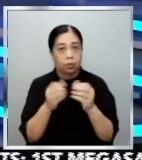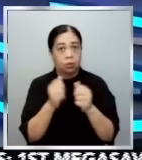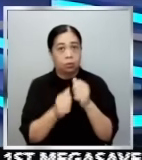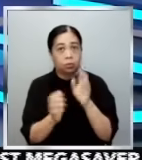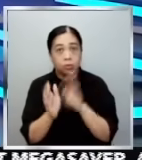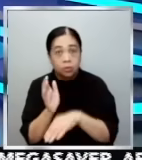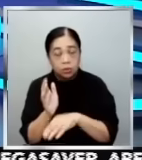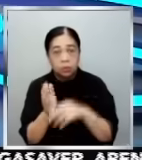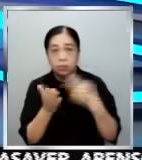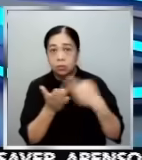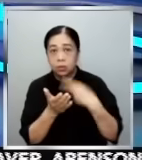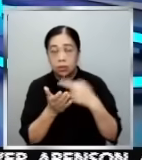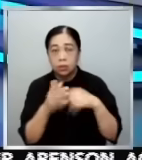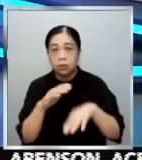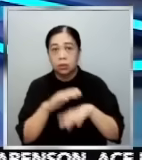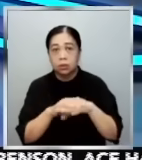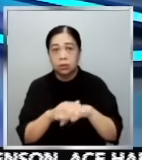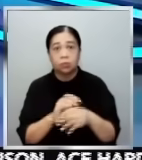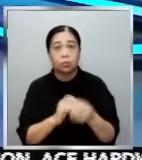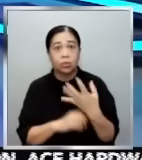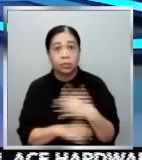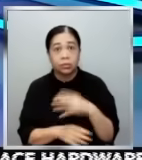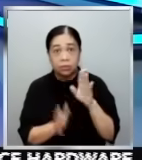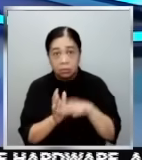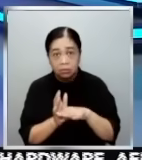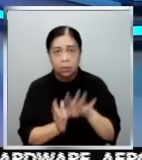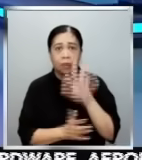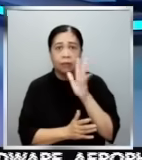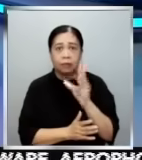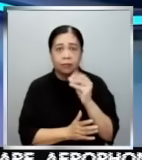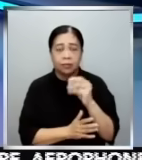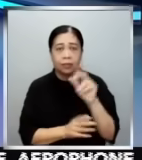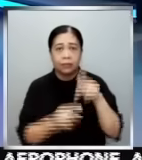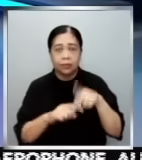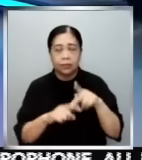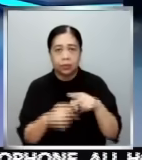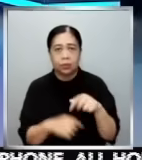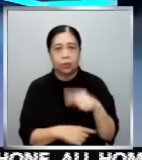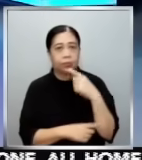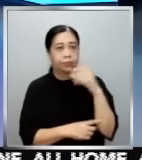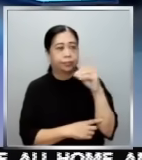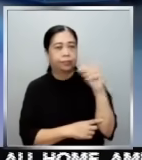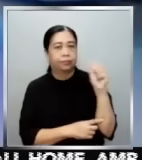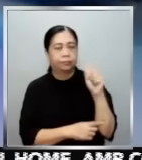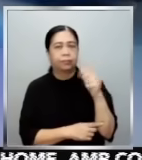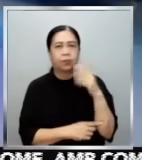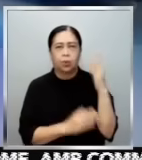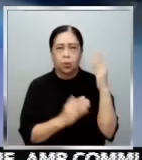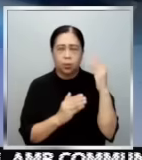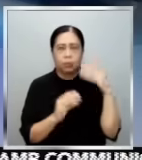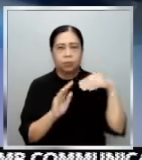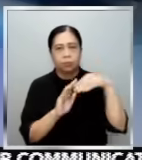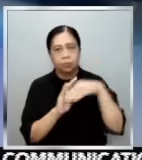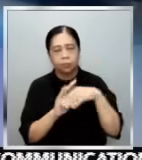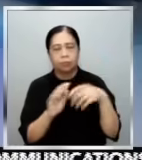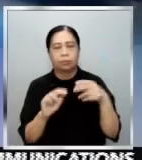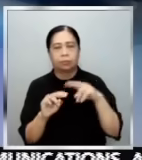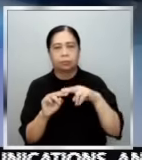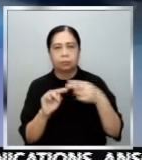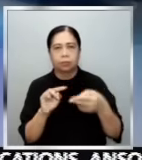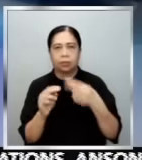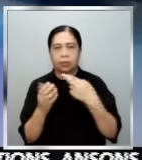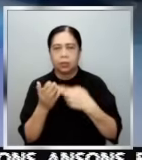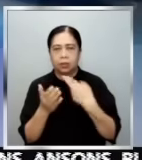rice pumalo na sa Php50 kada kilo ang Department of agriculture umaasang bababa ang presyo ng bigas sa patuloy na